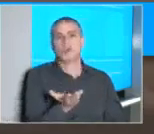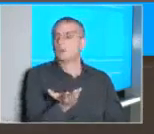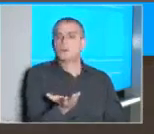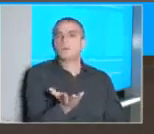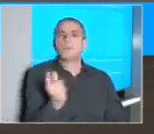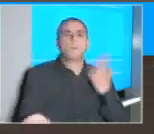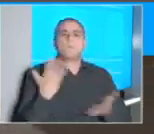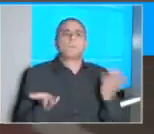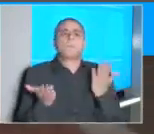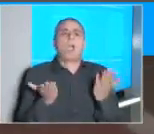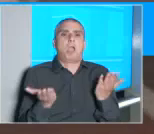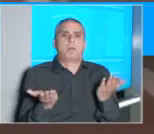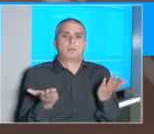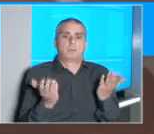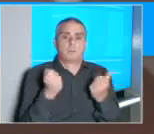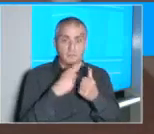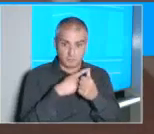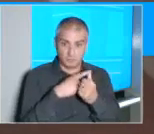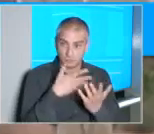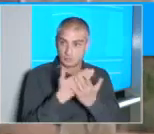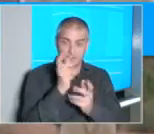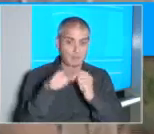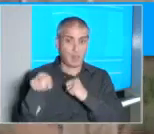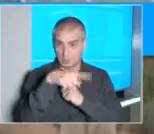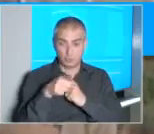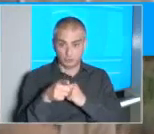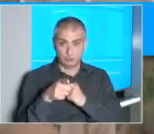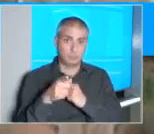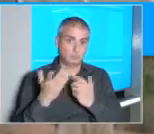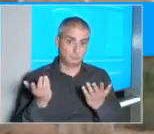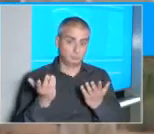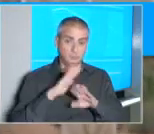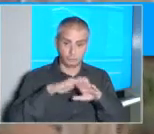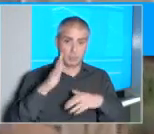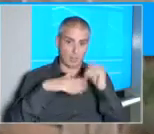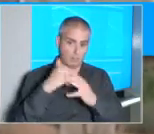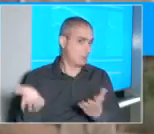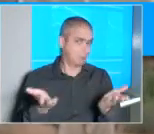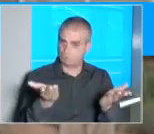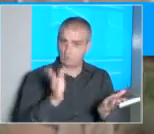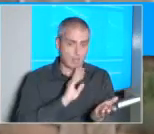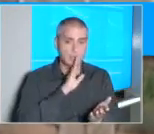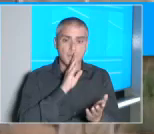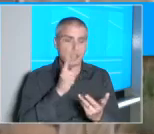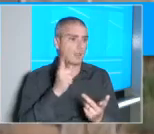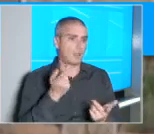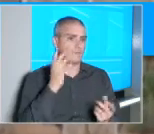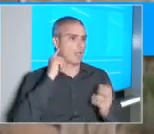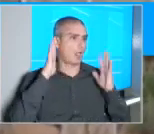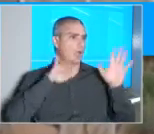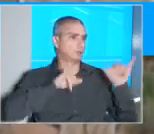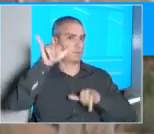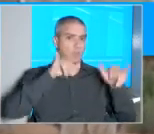מה החיפזון? א', מציעים לאותם אנשים את, ה, את, ה, את, ה, את השטח לבנייה, אין עם זה שום בעיה. כן, אמרה של מטוסים אבל,